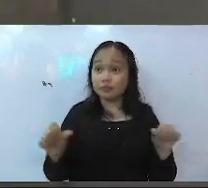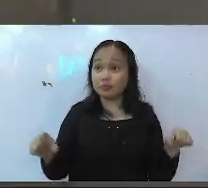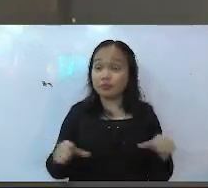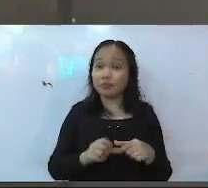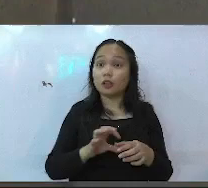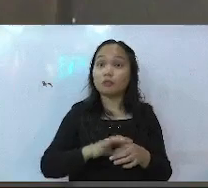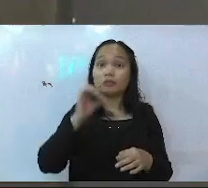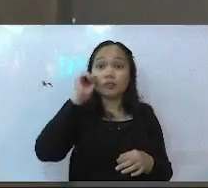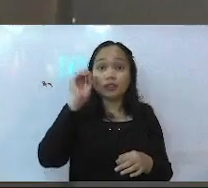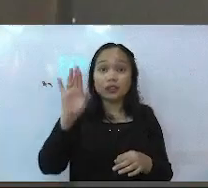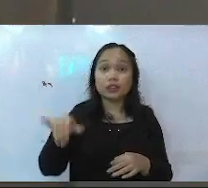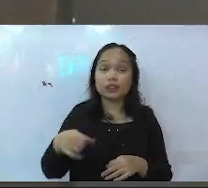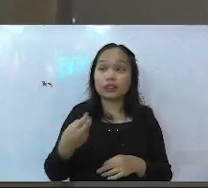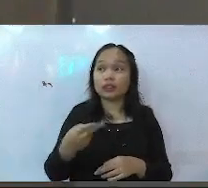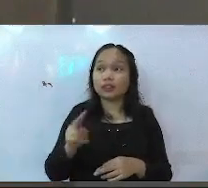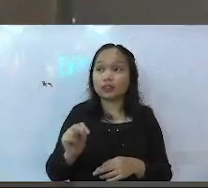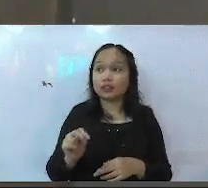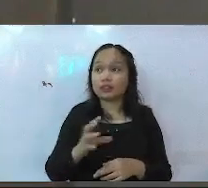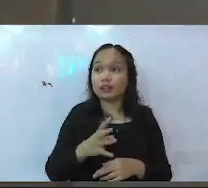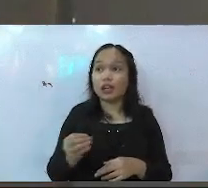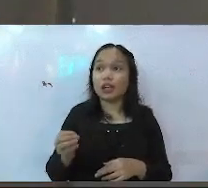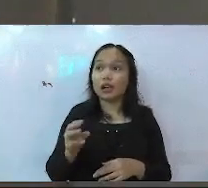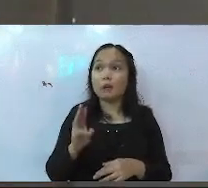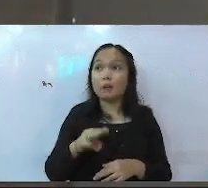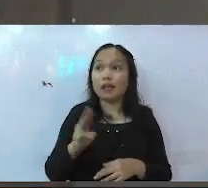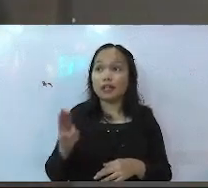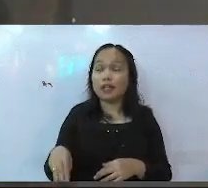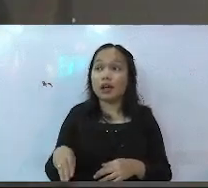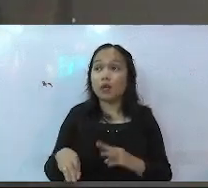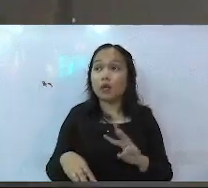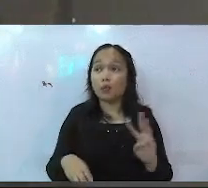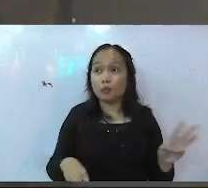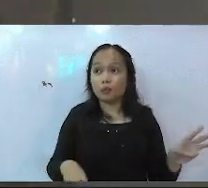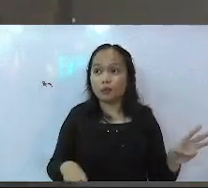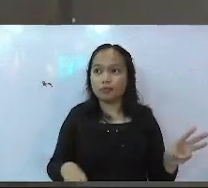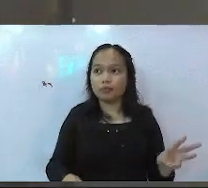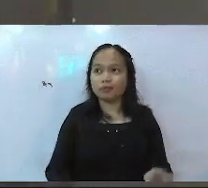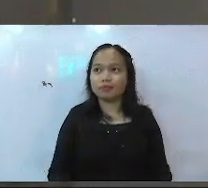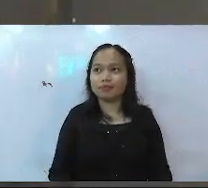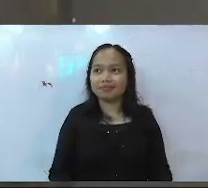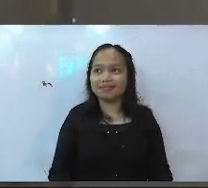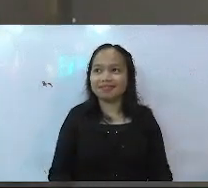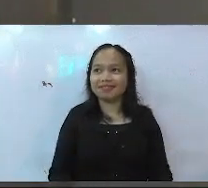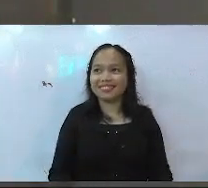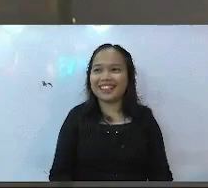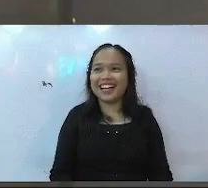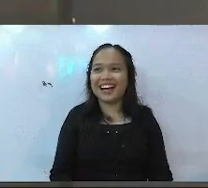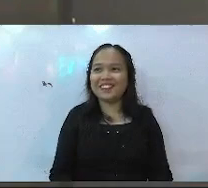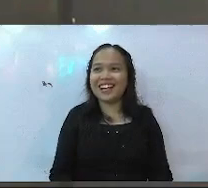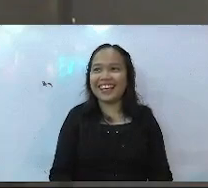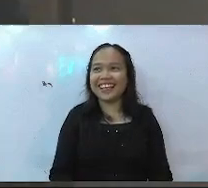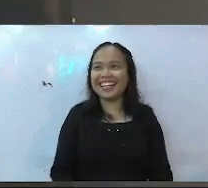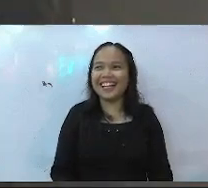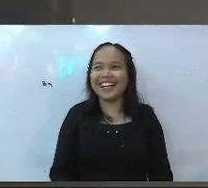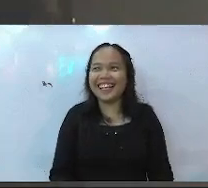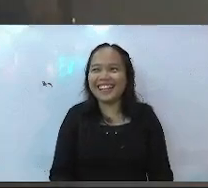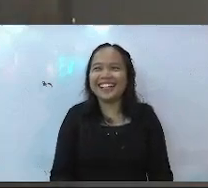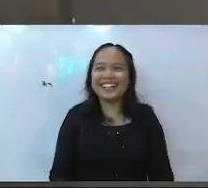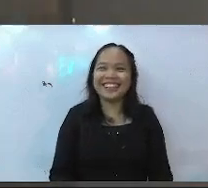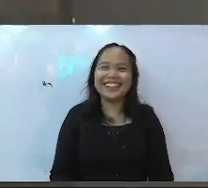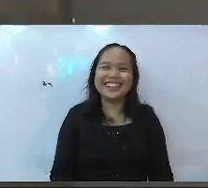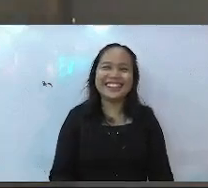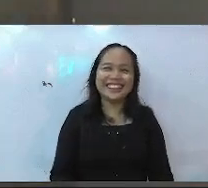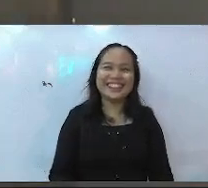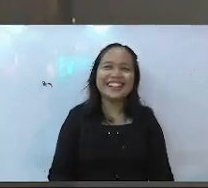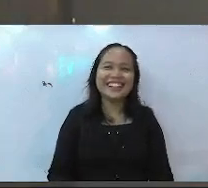John kilayko diyan sa Manila West kung hindi ako nagk kakam kamali kamali kamali